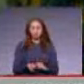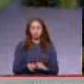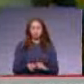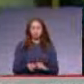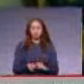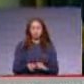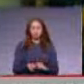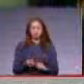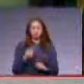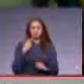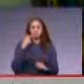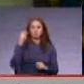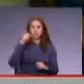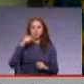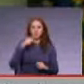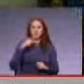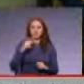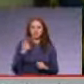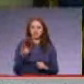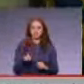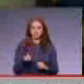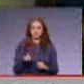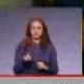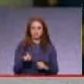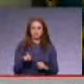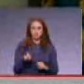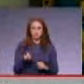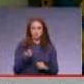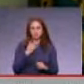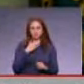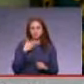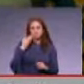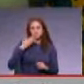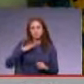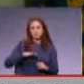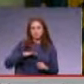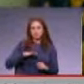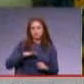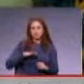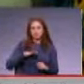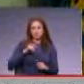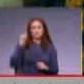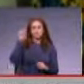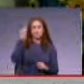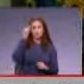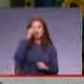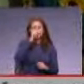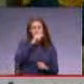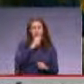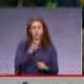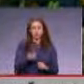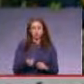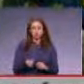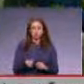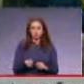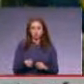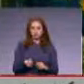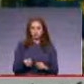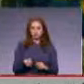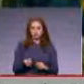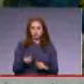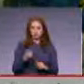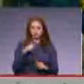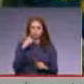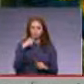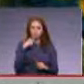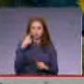السطح. في صلاة الفجر انتقلت إلى الرفيق الأعلى. فناس من العمارة اللي هي تابت قدام جم قالوا لنا ده